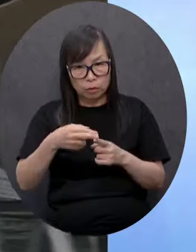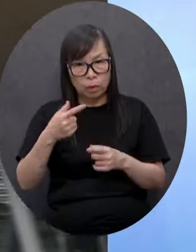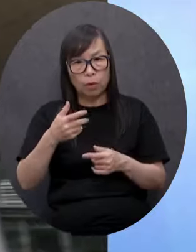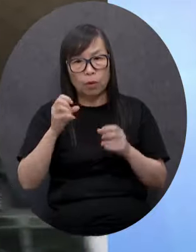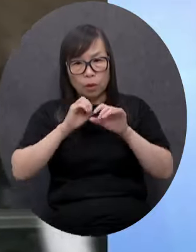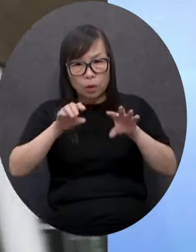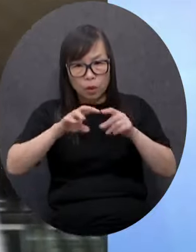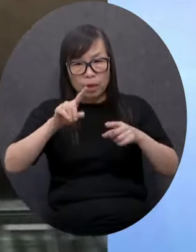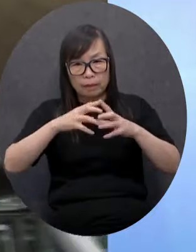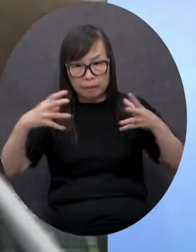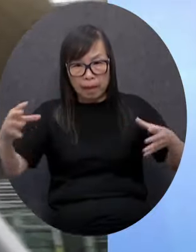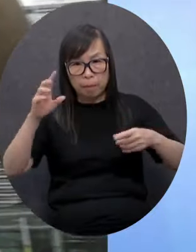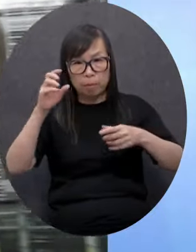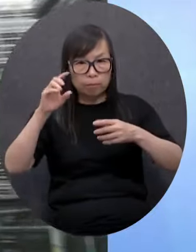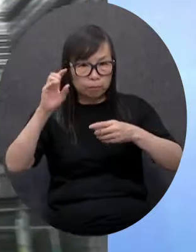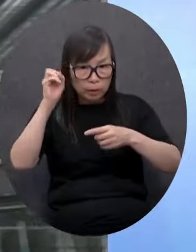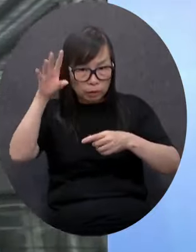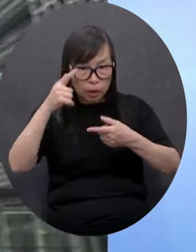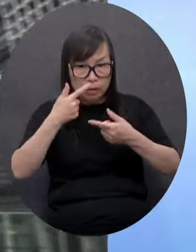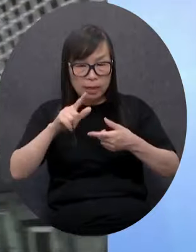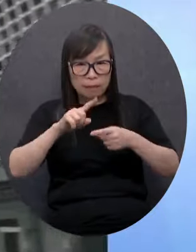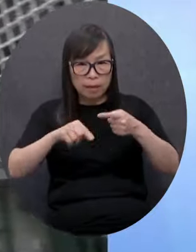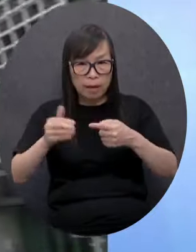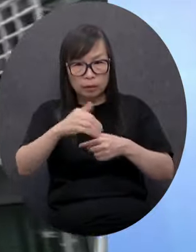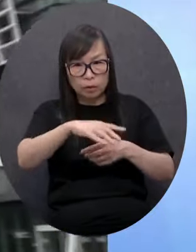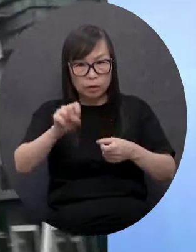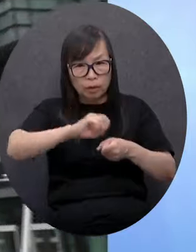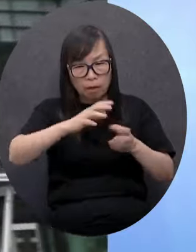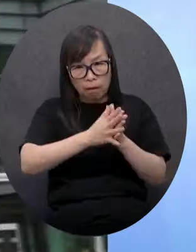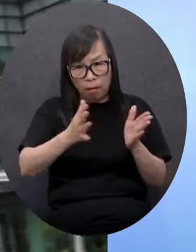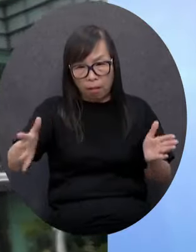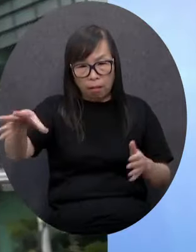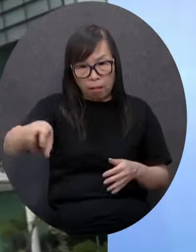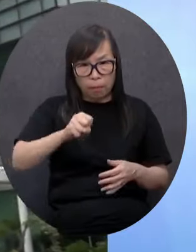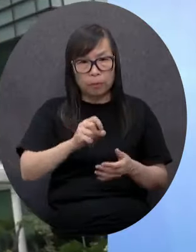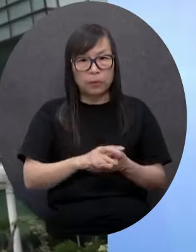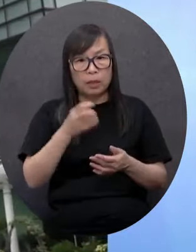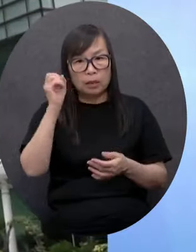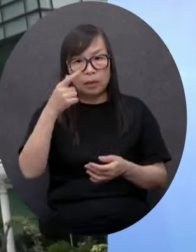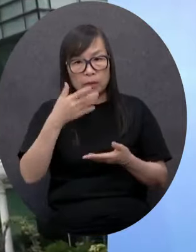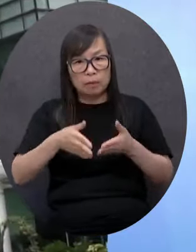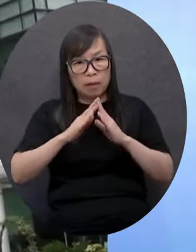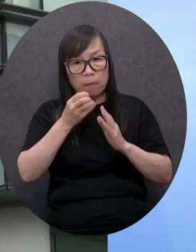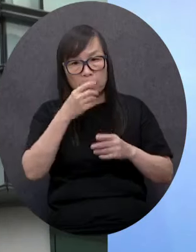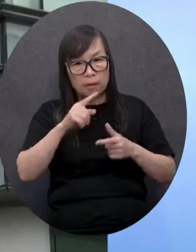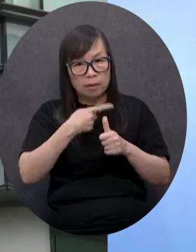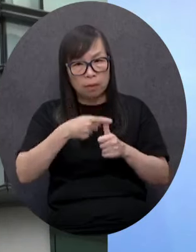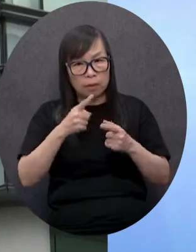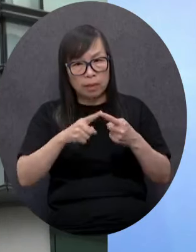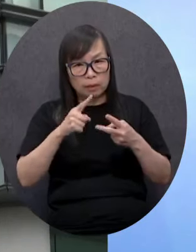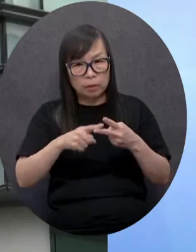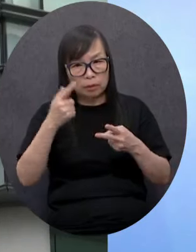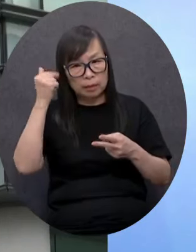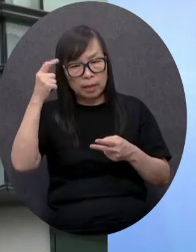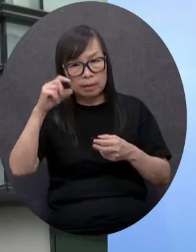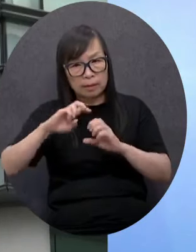进大模型创新在大湾区更广泛应用，更将创立香港首个人工